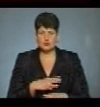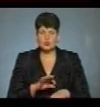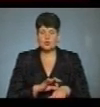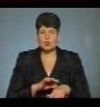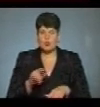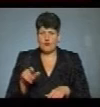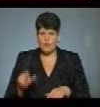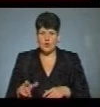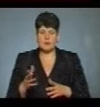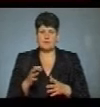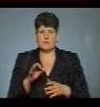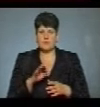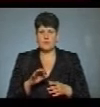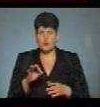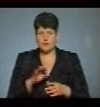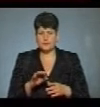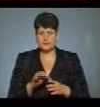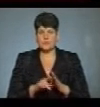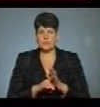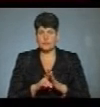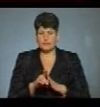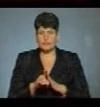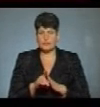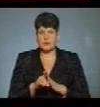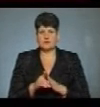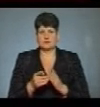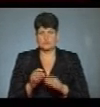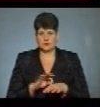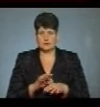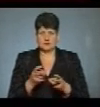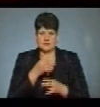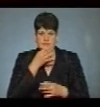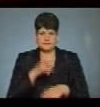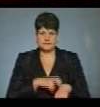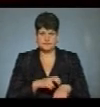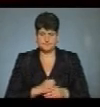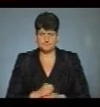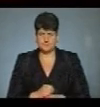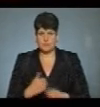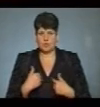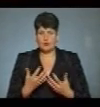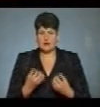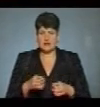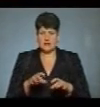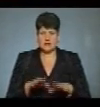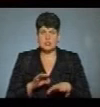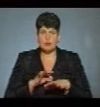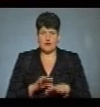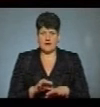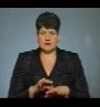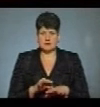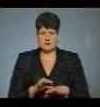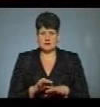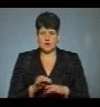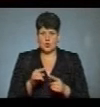при симптомах вірусної інфекції повідомити про це лікарів. Мною прийнято рішення провести